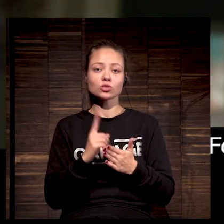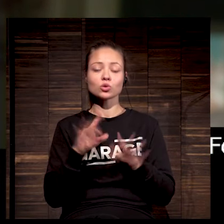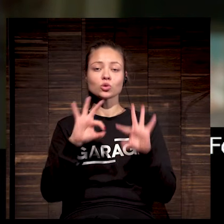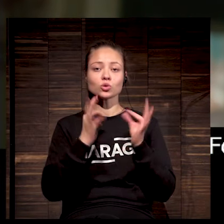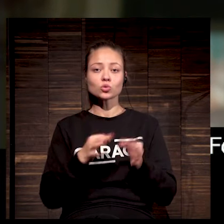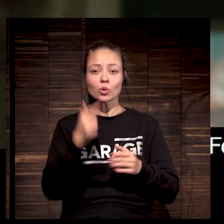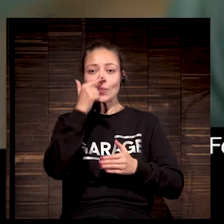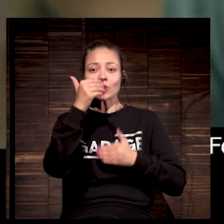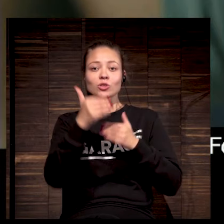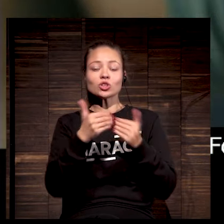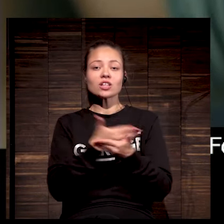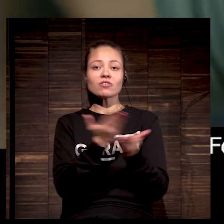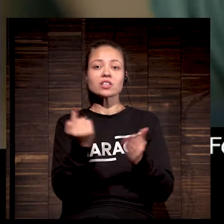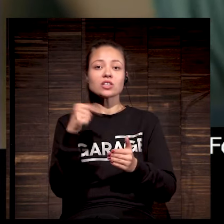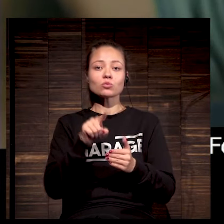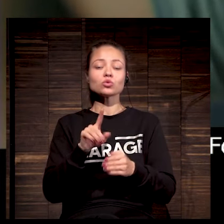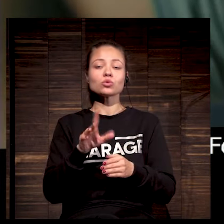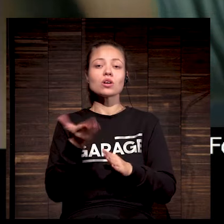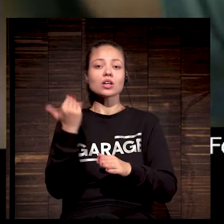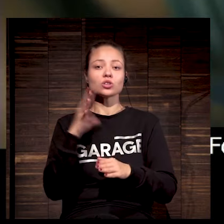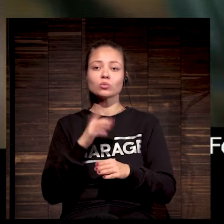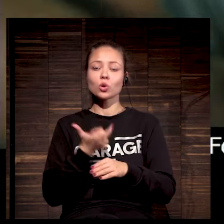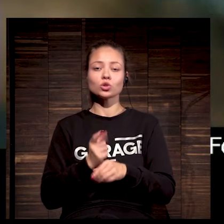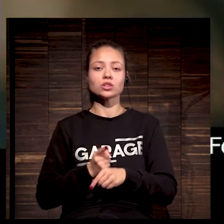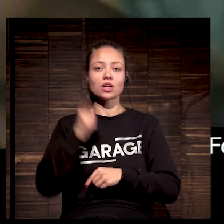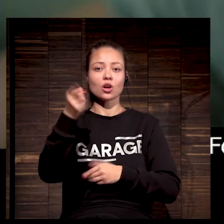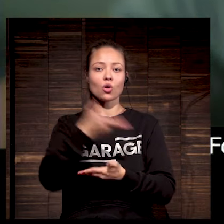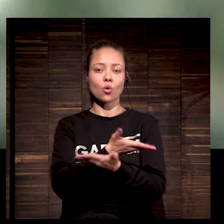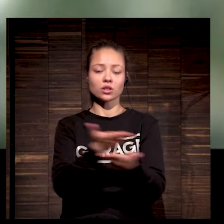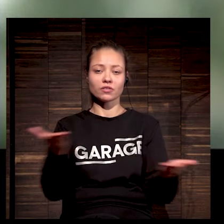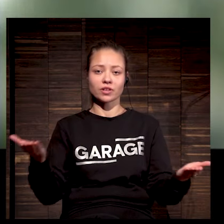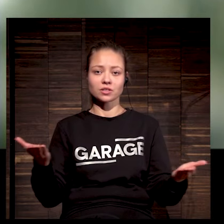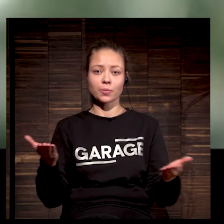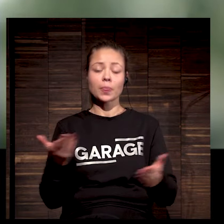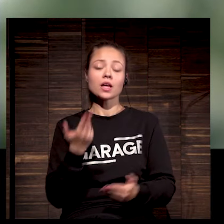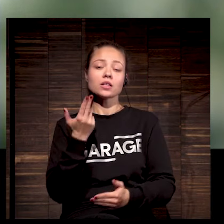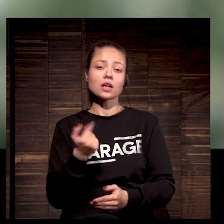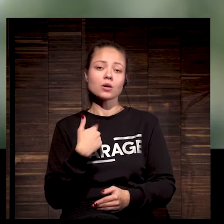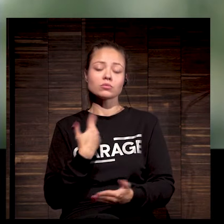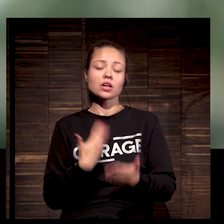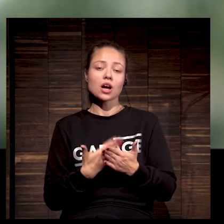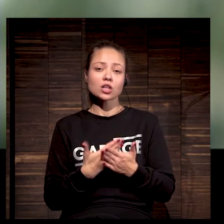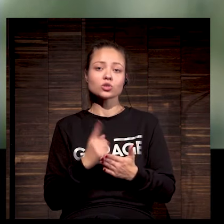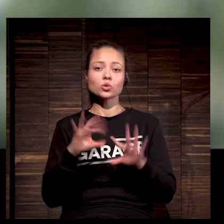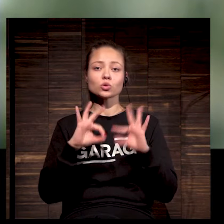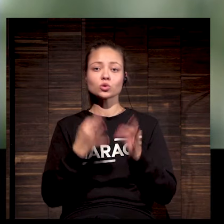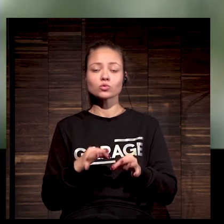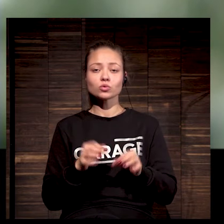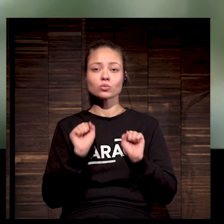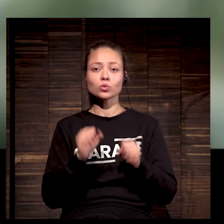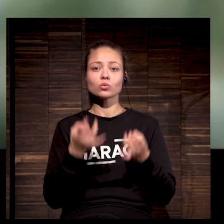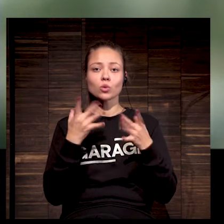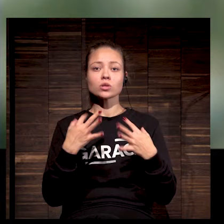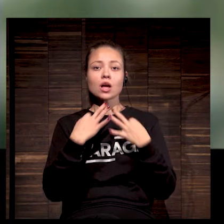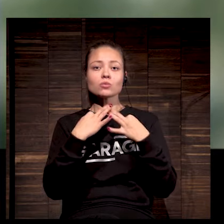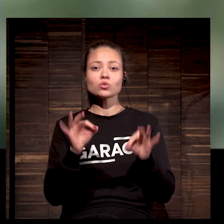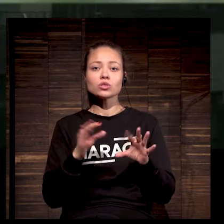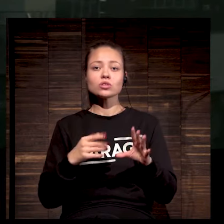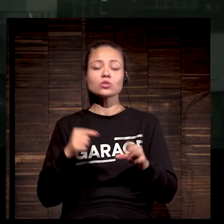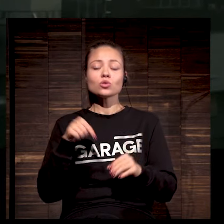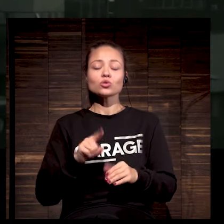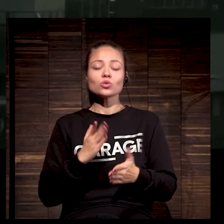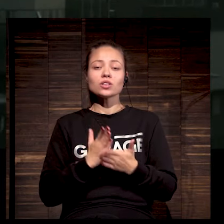приближает вас к тому что раньше было от вас очень далеко до мне кажется искусство может просто отпустить то что есть